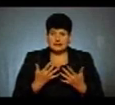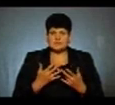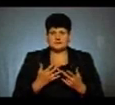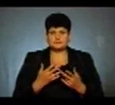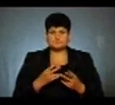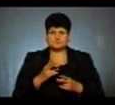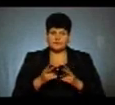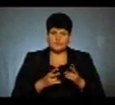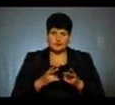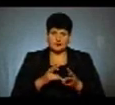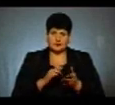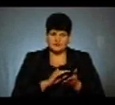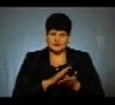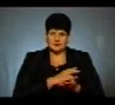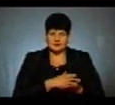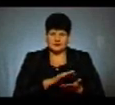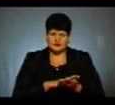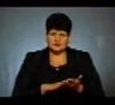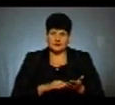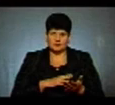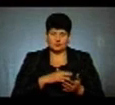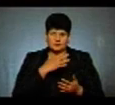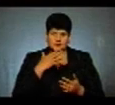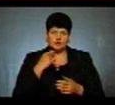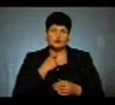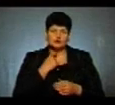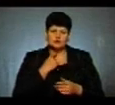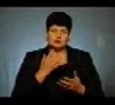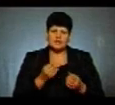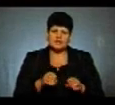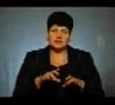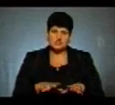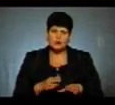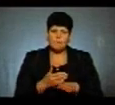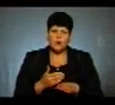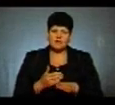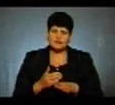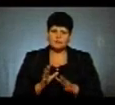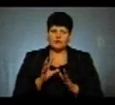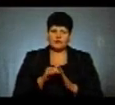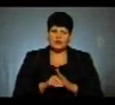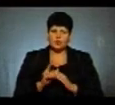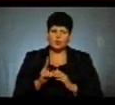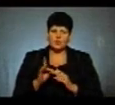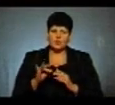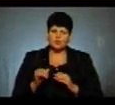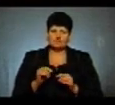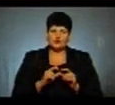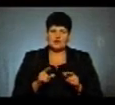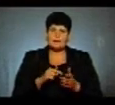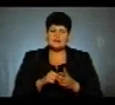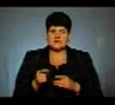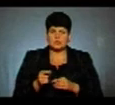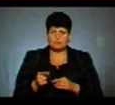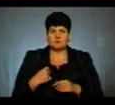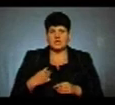набрала відповідну кількість голосів, то і прийняте рішення щодо поетапного ведення цього курсу у школах міста Тернополя.